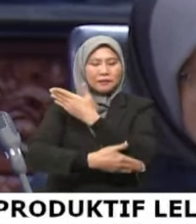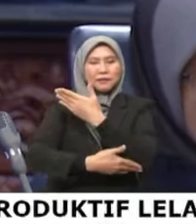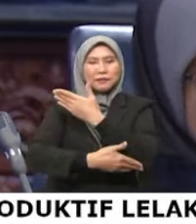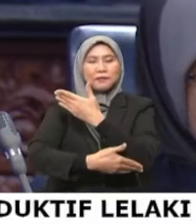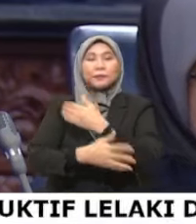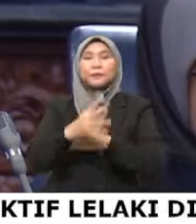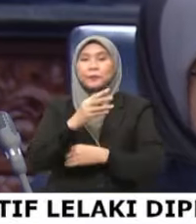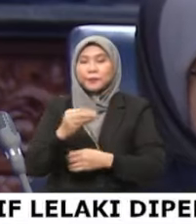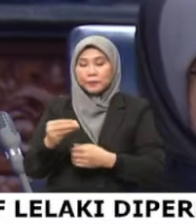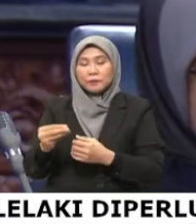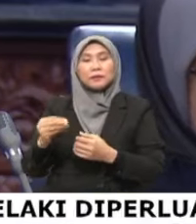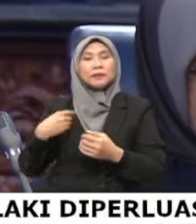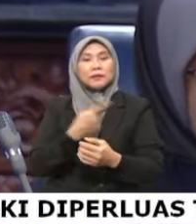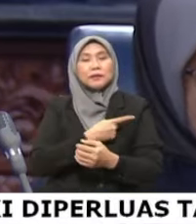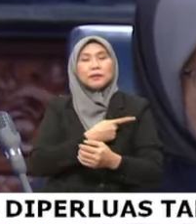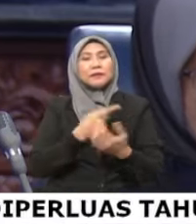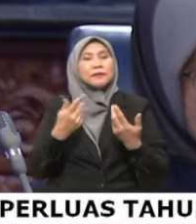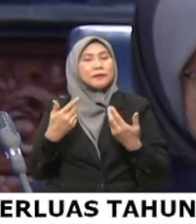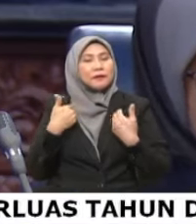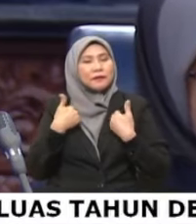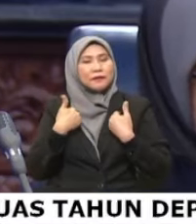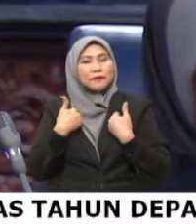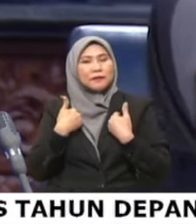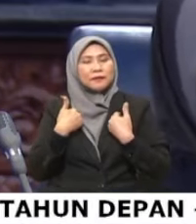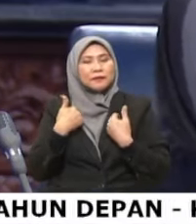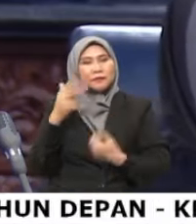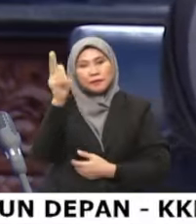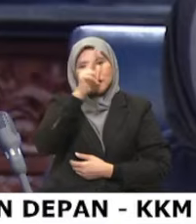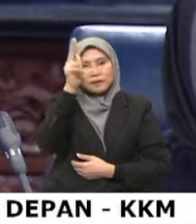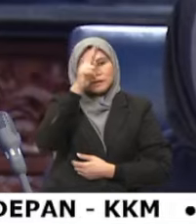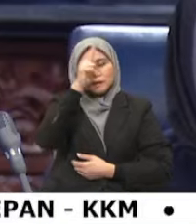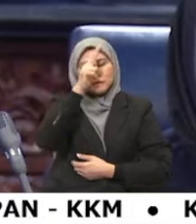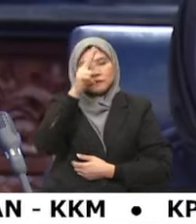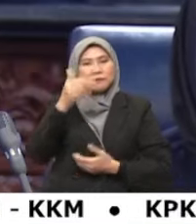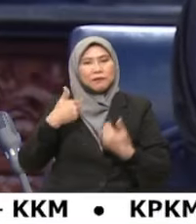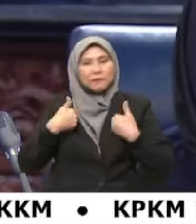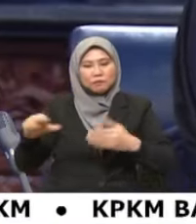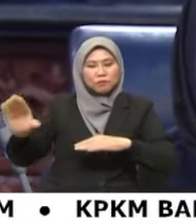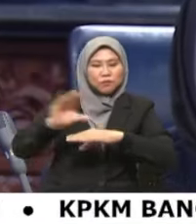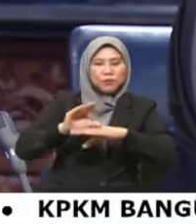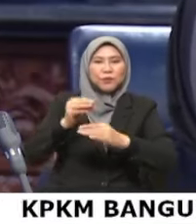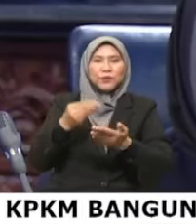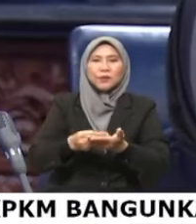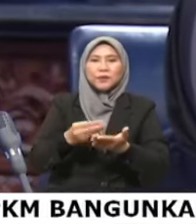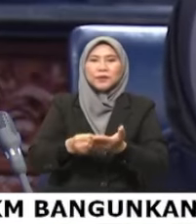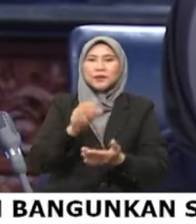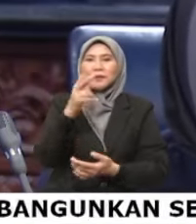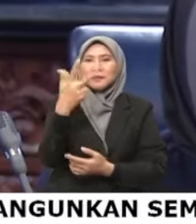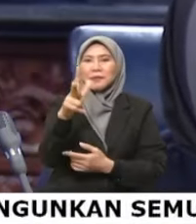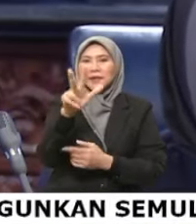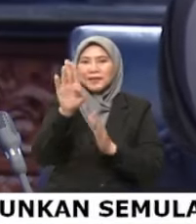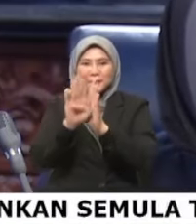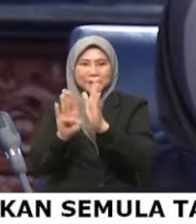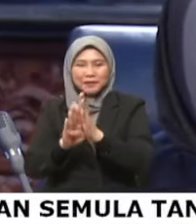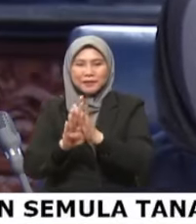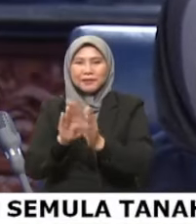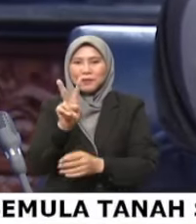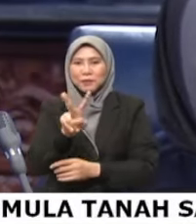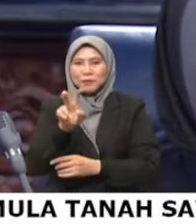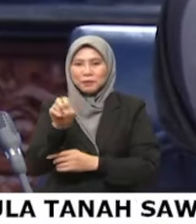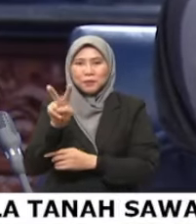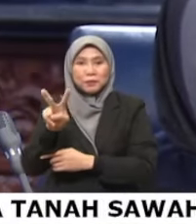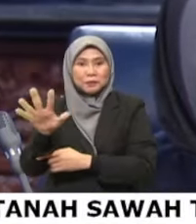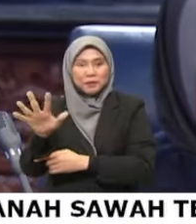itu, Puan Dipertua, kita juga telah, kerajaan juga telah memperuntukkan RM13 bilion untuk tahun 2025